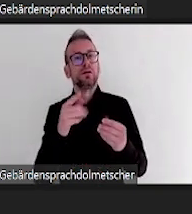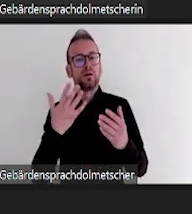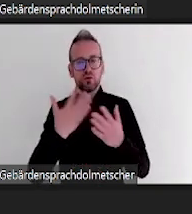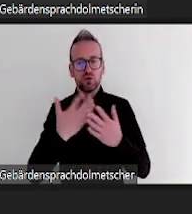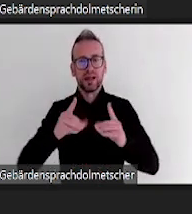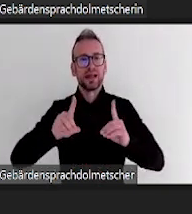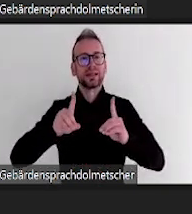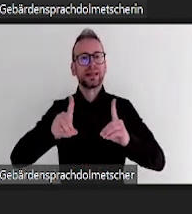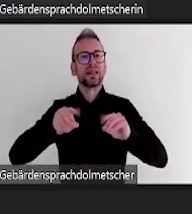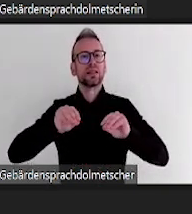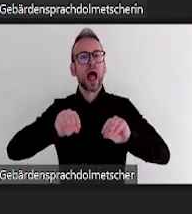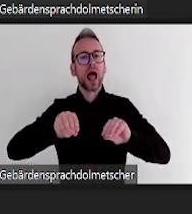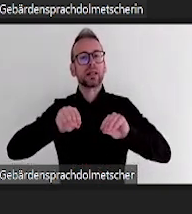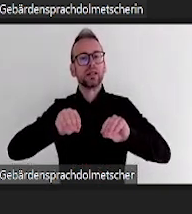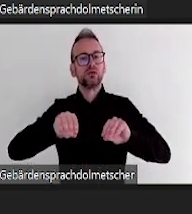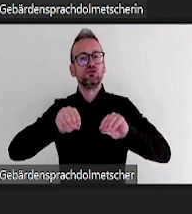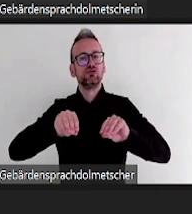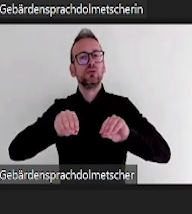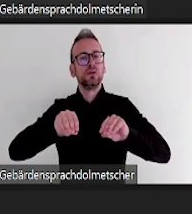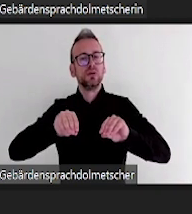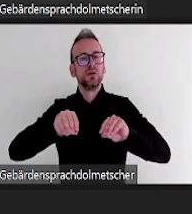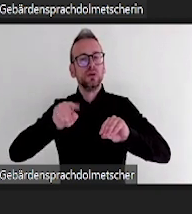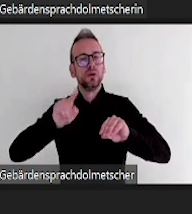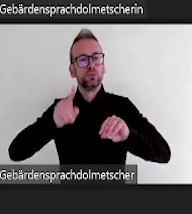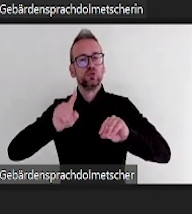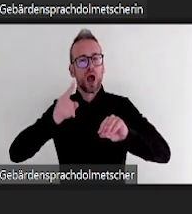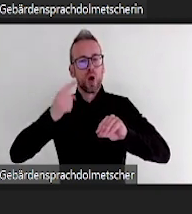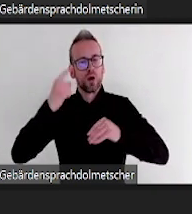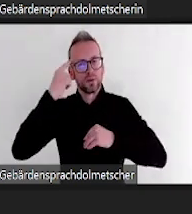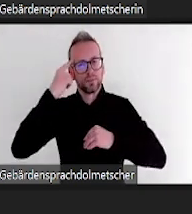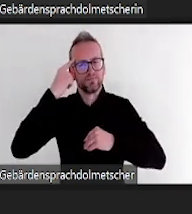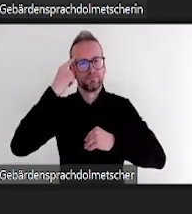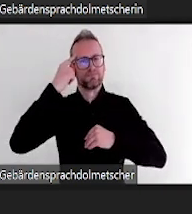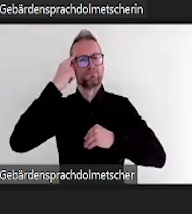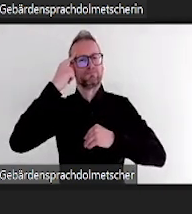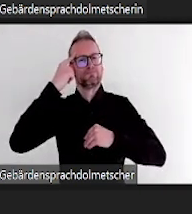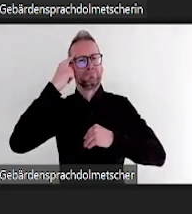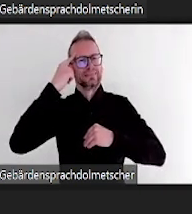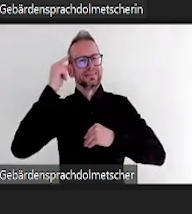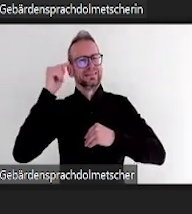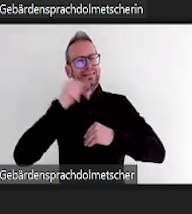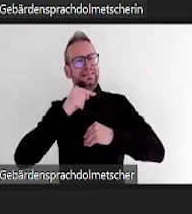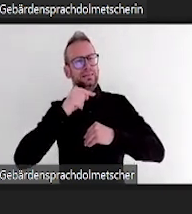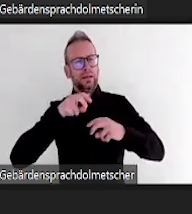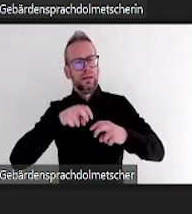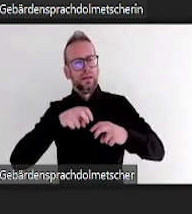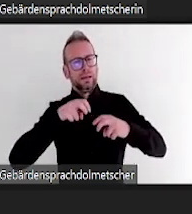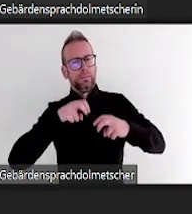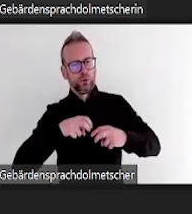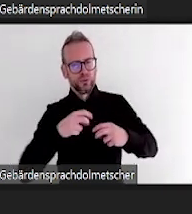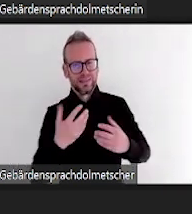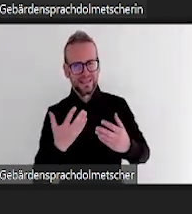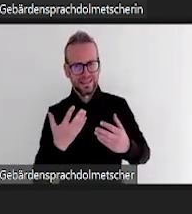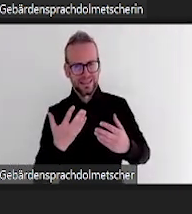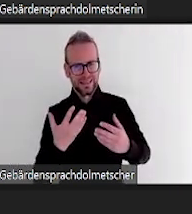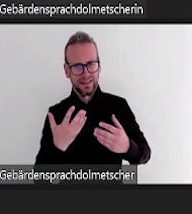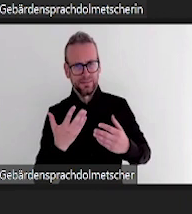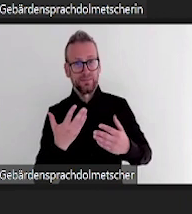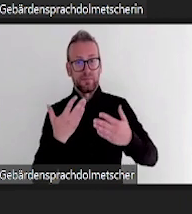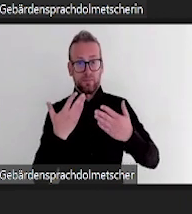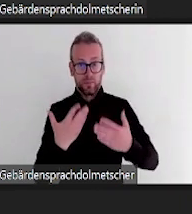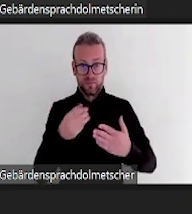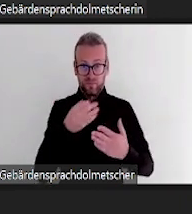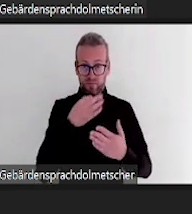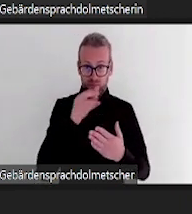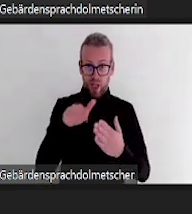die Abbildung steht ja nicht irgendwie im leeren Raum, sondern ist ja Teil eines einer Präsentation, einer Webseite,